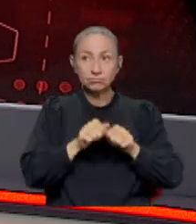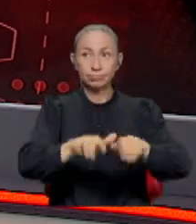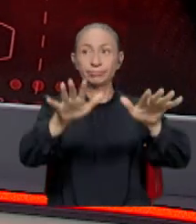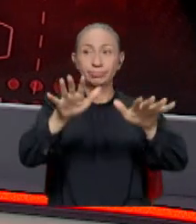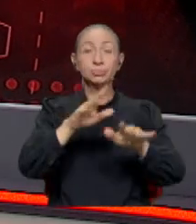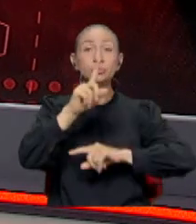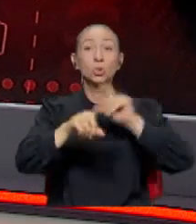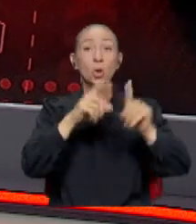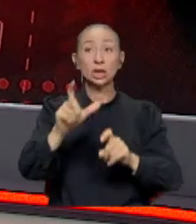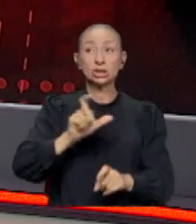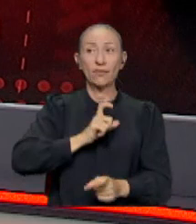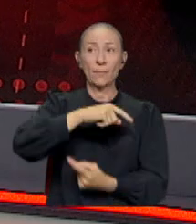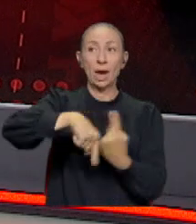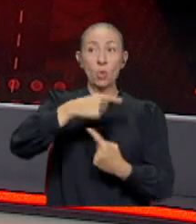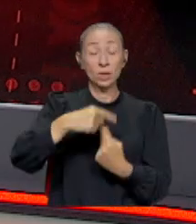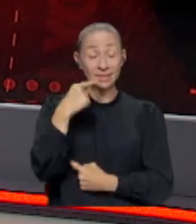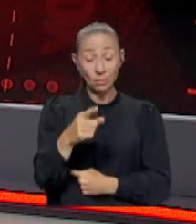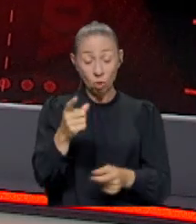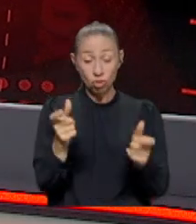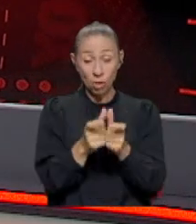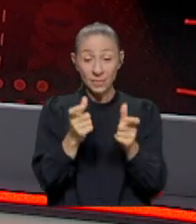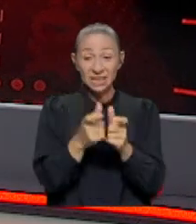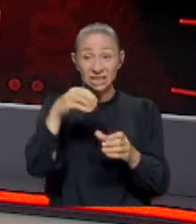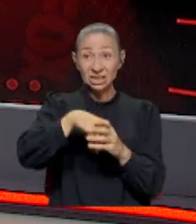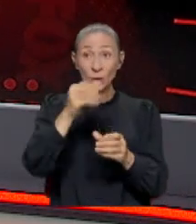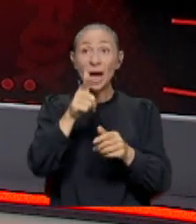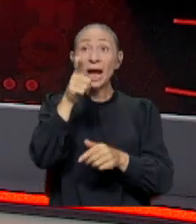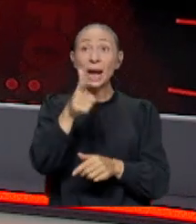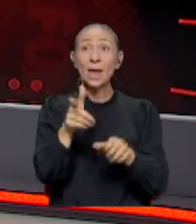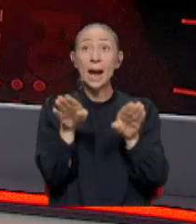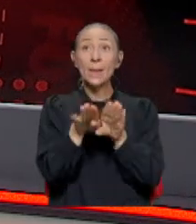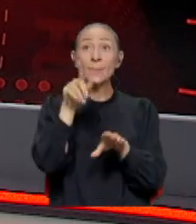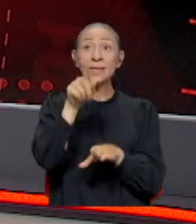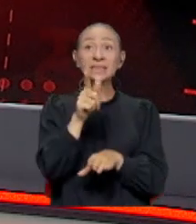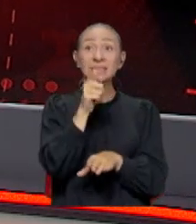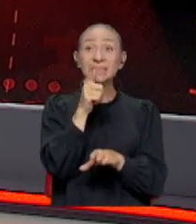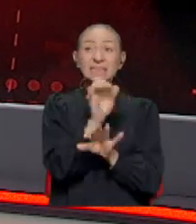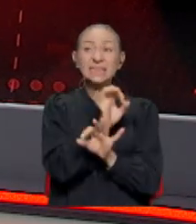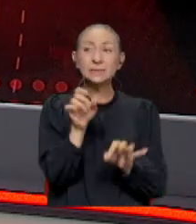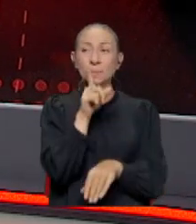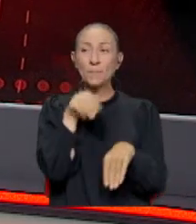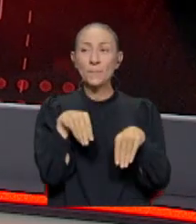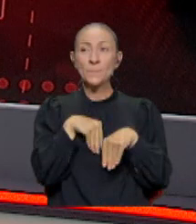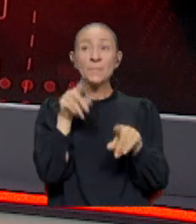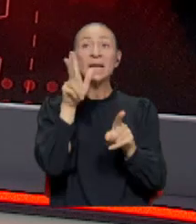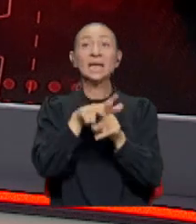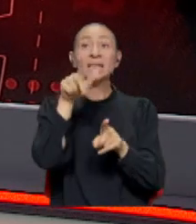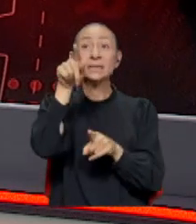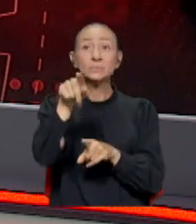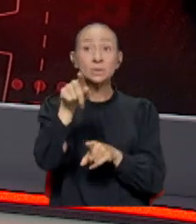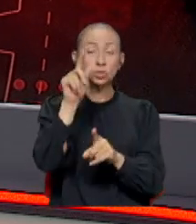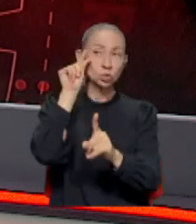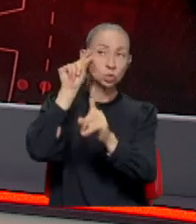sızdırıldığı soruları yanıt arıyor dedim. O toplantıda yer alan kamerası kapalı, sesi hiç çıkmayan bir katılımcı